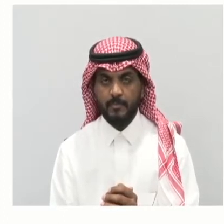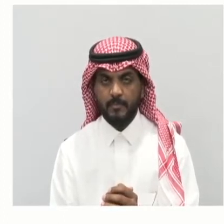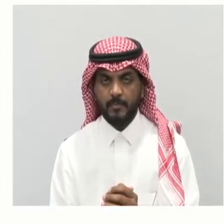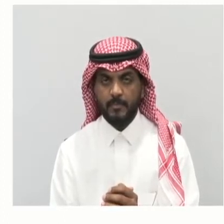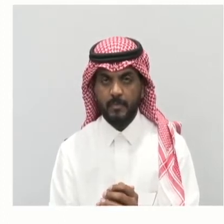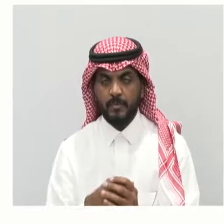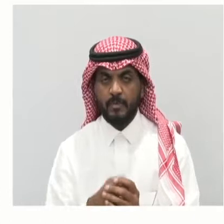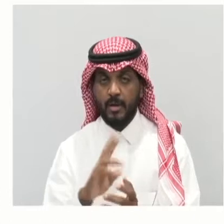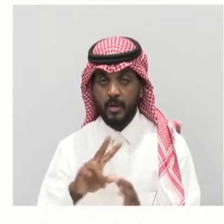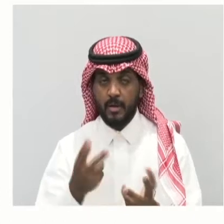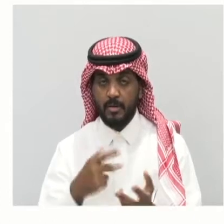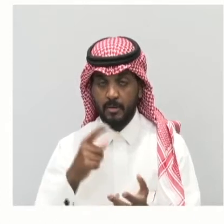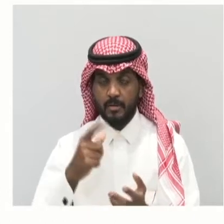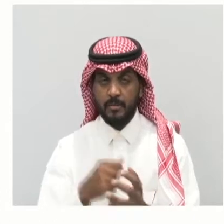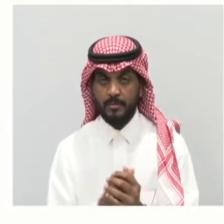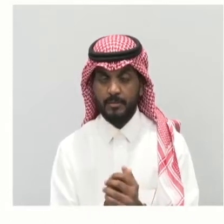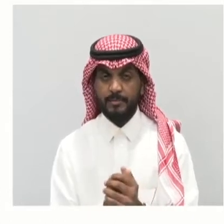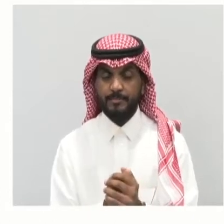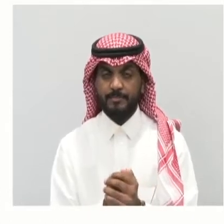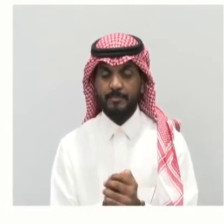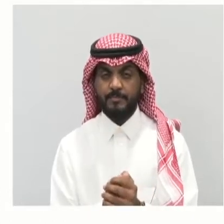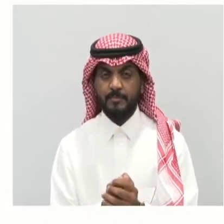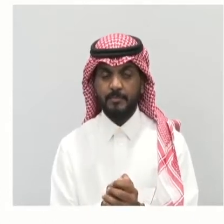هيا يا رائعين،